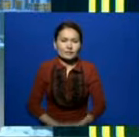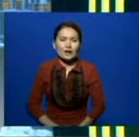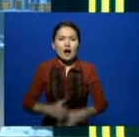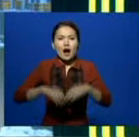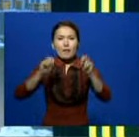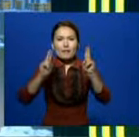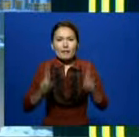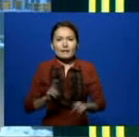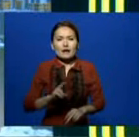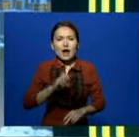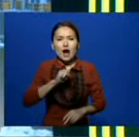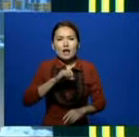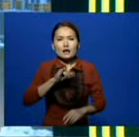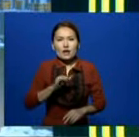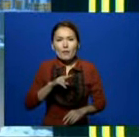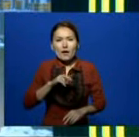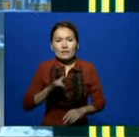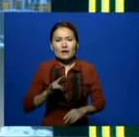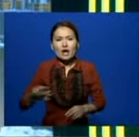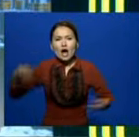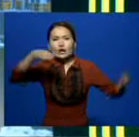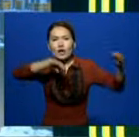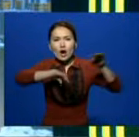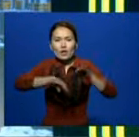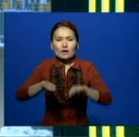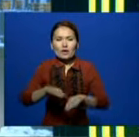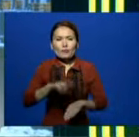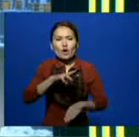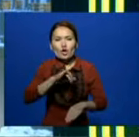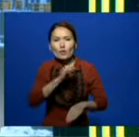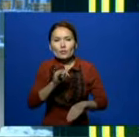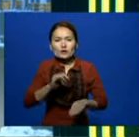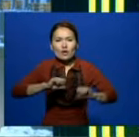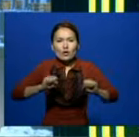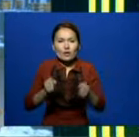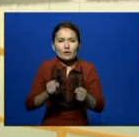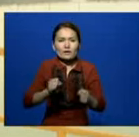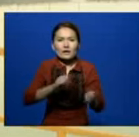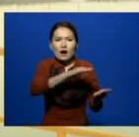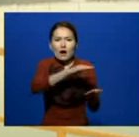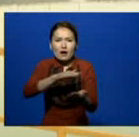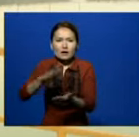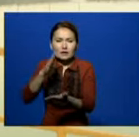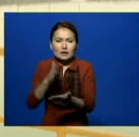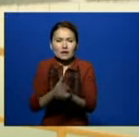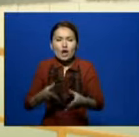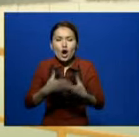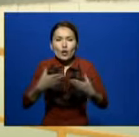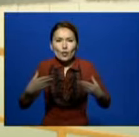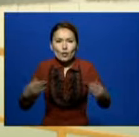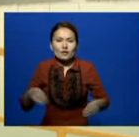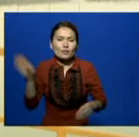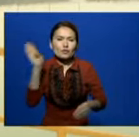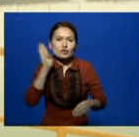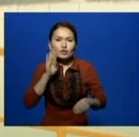Мамандар Алатау мен Памир тауларының шыңдарында мұздықтардың қалыңдағанын айтады. Демек көктемде жоғары жақтан келетін су көбейеді. Оған қазірден дайындалу